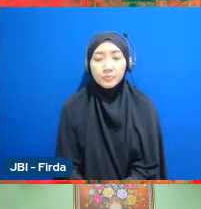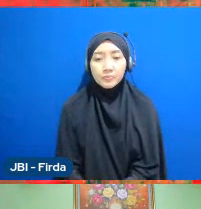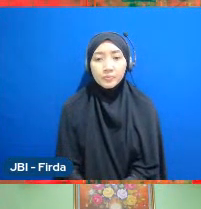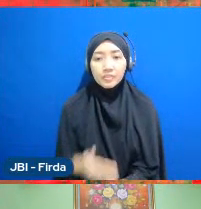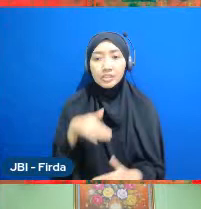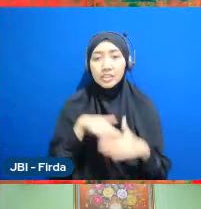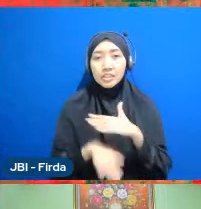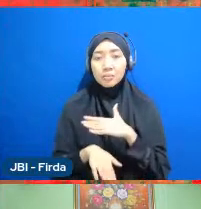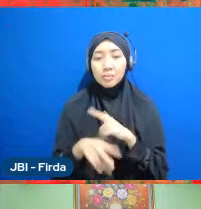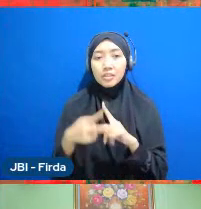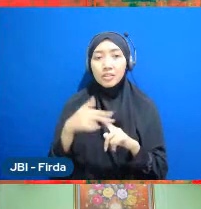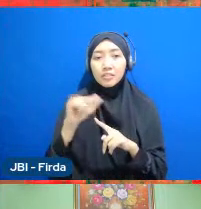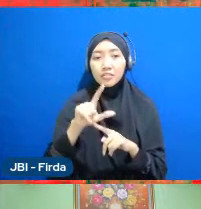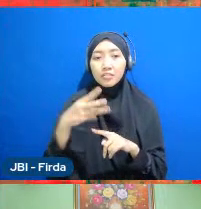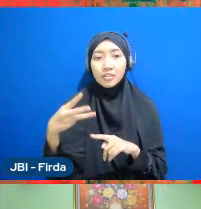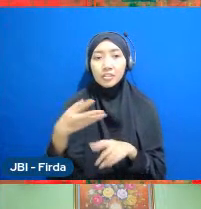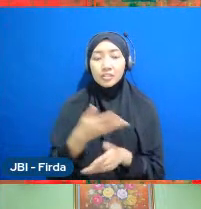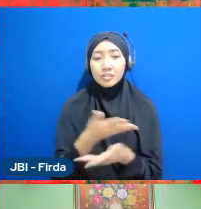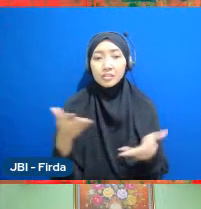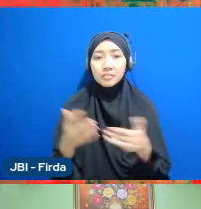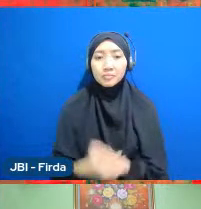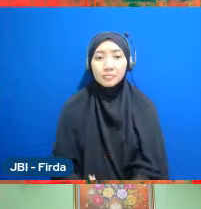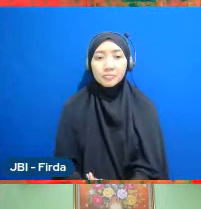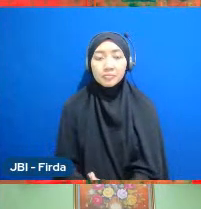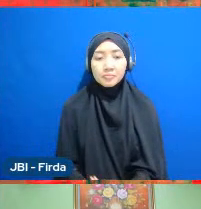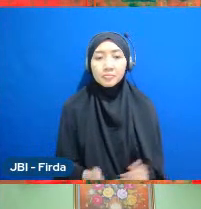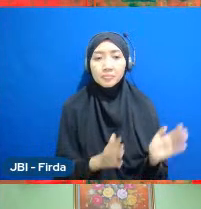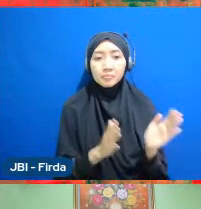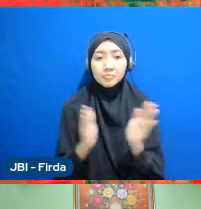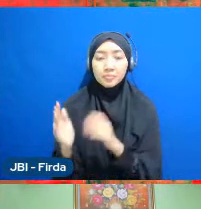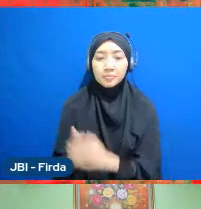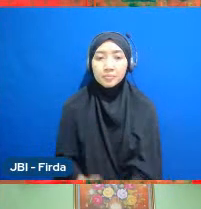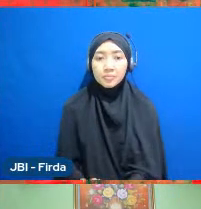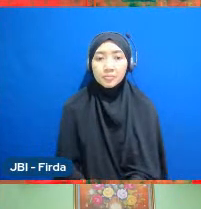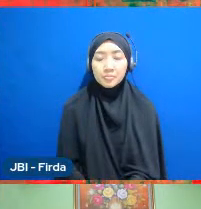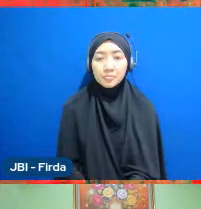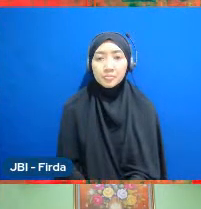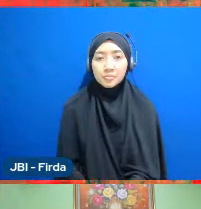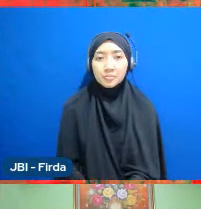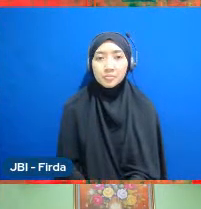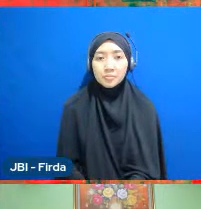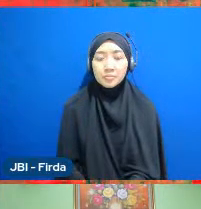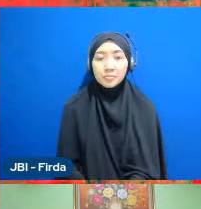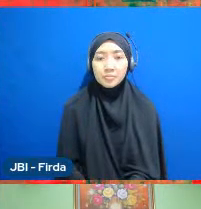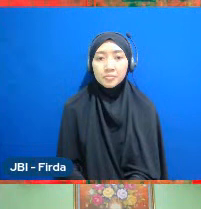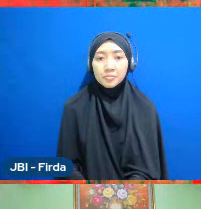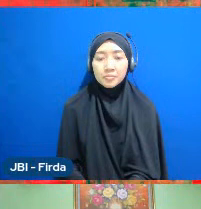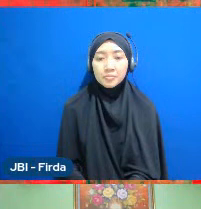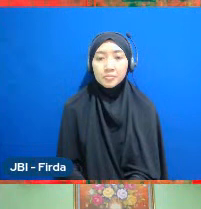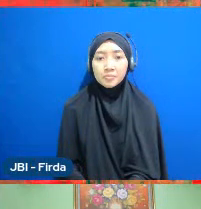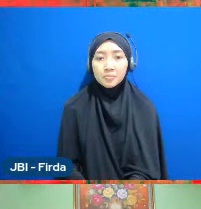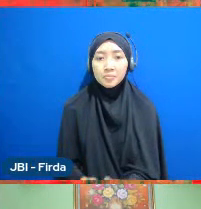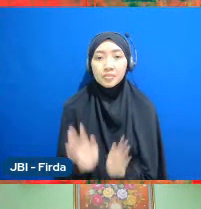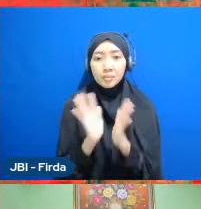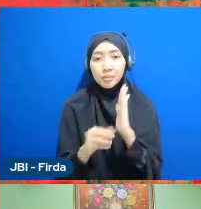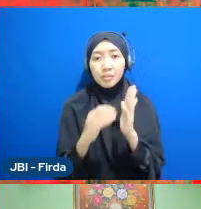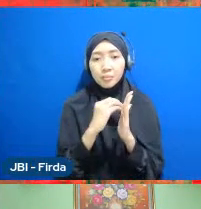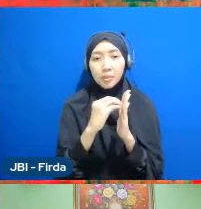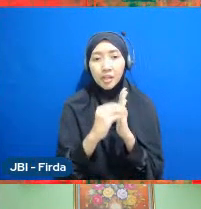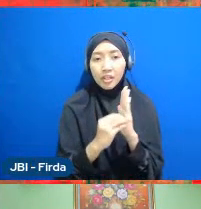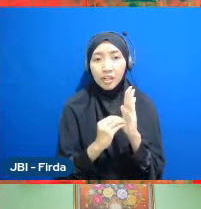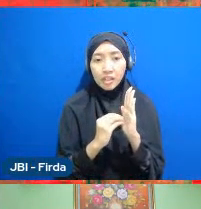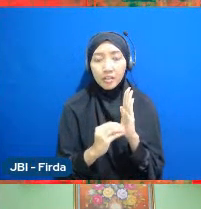simpan di file sahabat. Selanjutnya setelah materi kita kembali ke beranda.